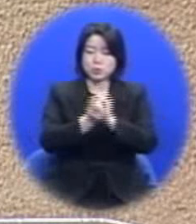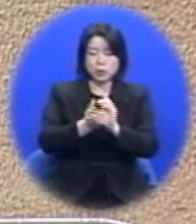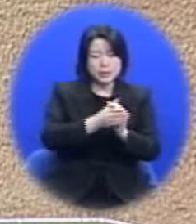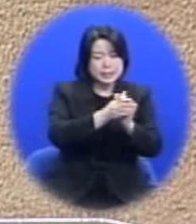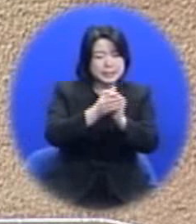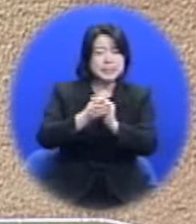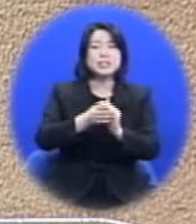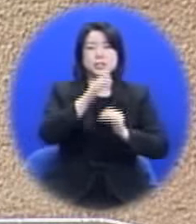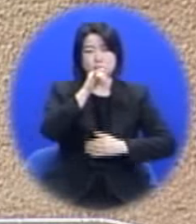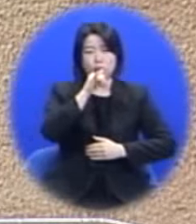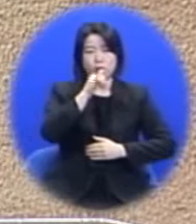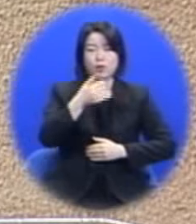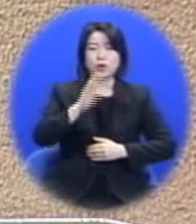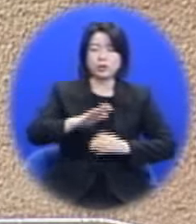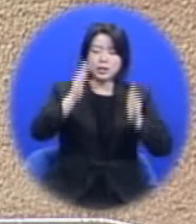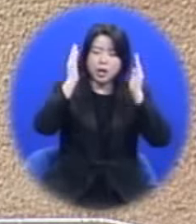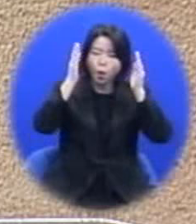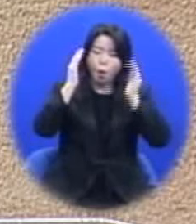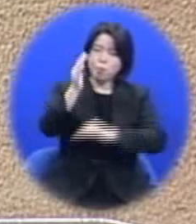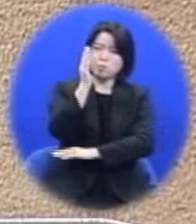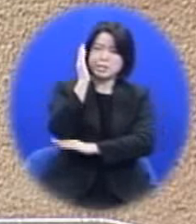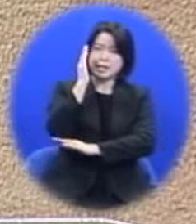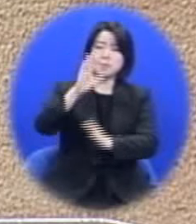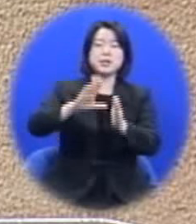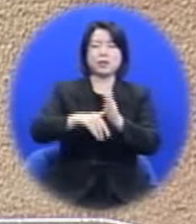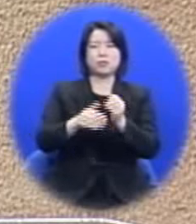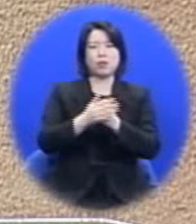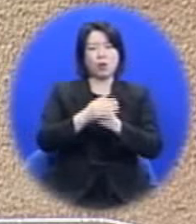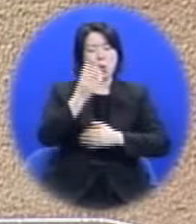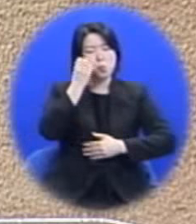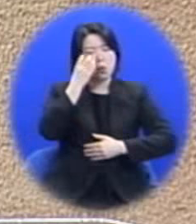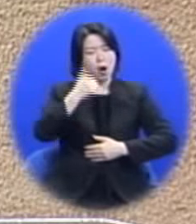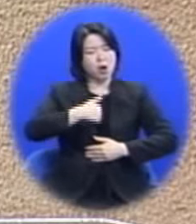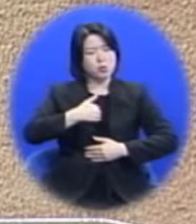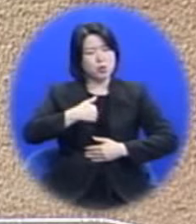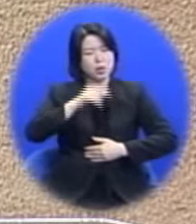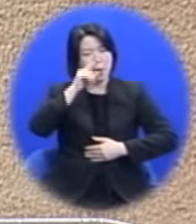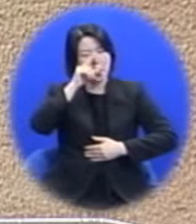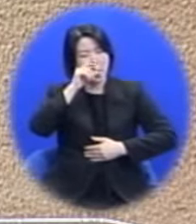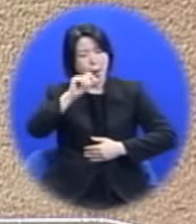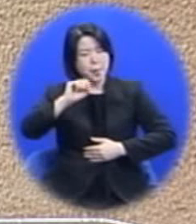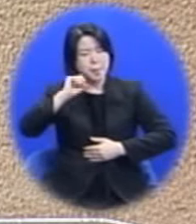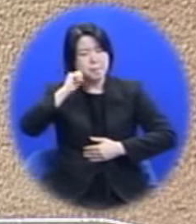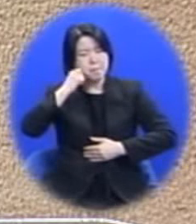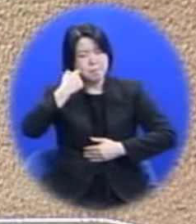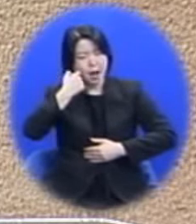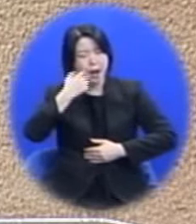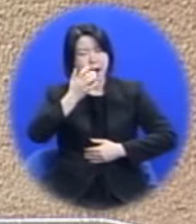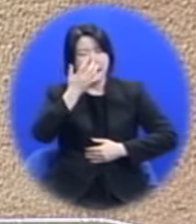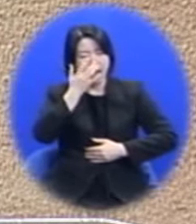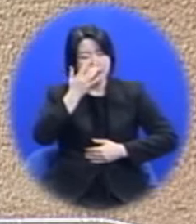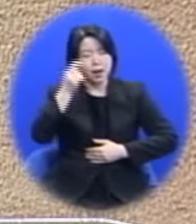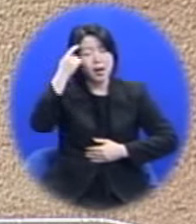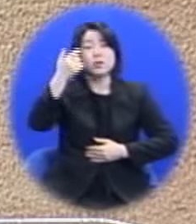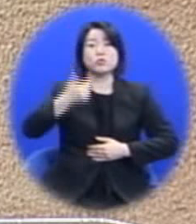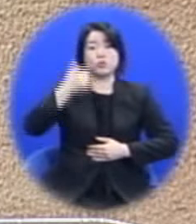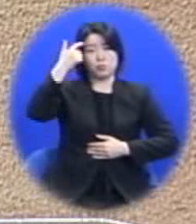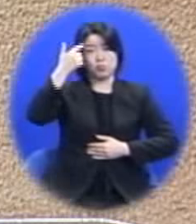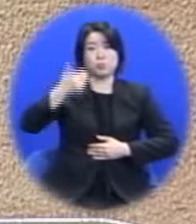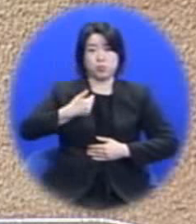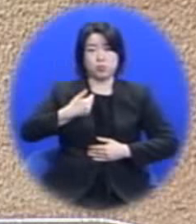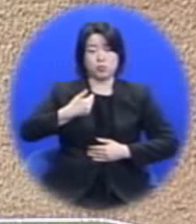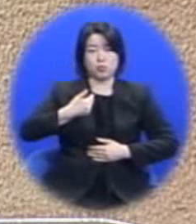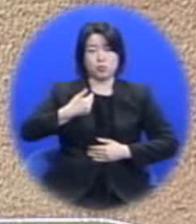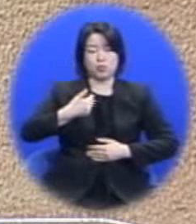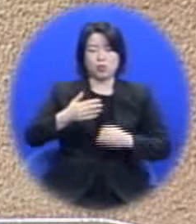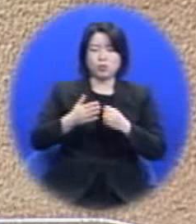그런데 수업 시간에 세미나 시간에 유난히 저에게 까다롭게 하시고 어려운 질문을 하시고